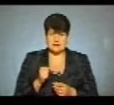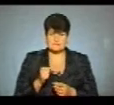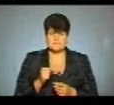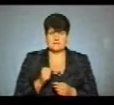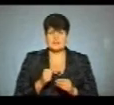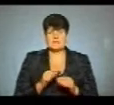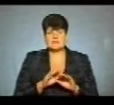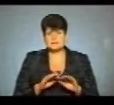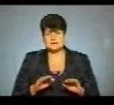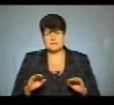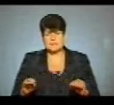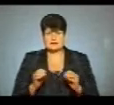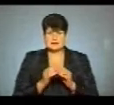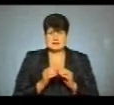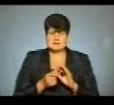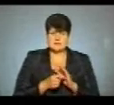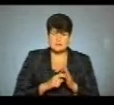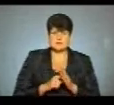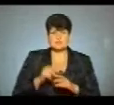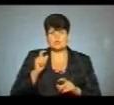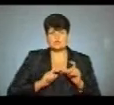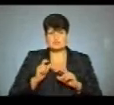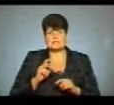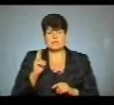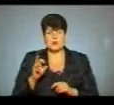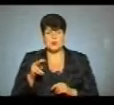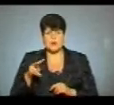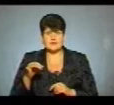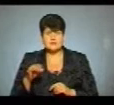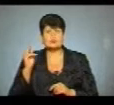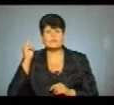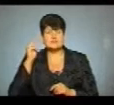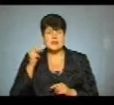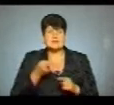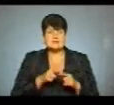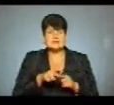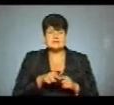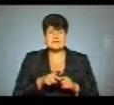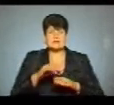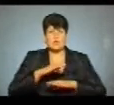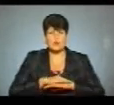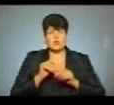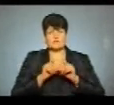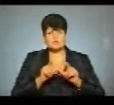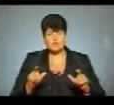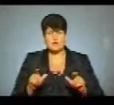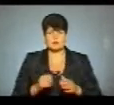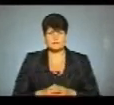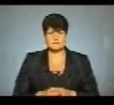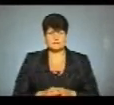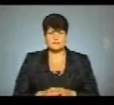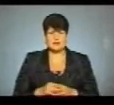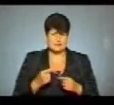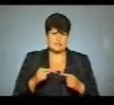це школярі 10 класи або студенти коледжів, які проходять ці матеріали на уроках в школі або в парах в коледжах